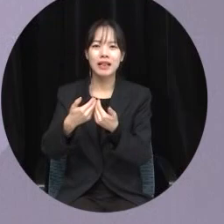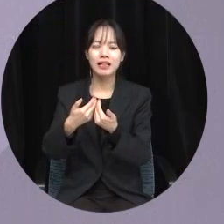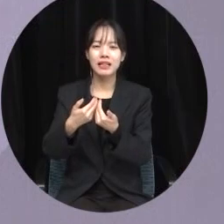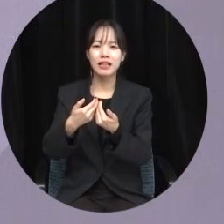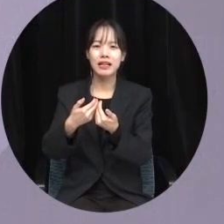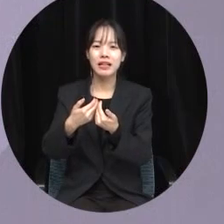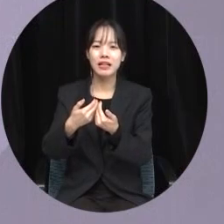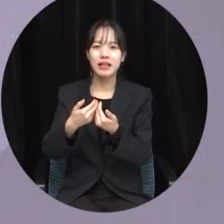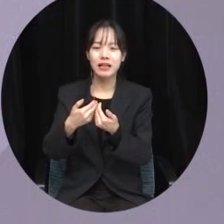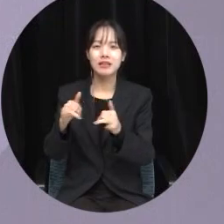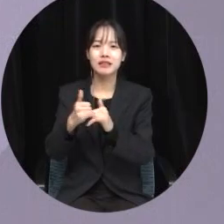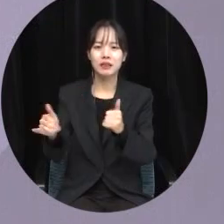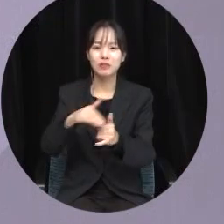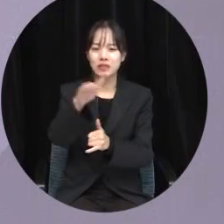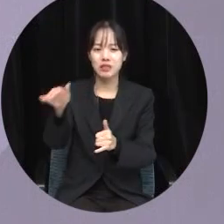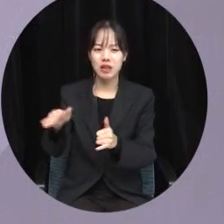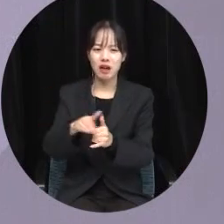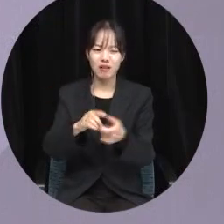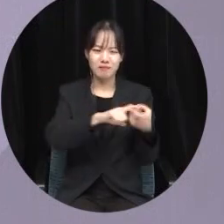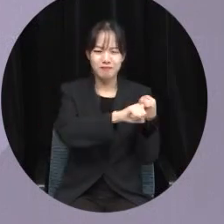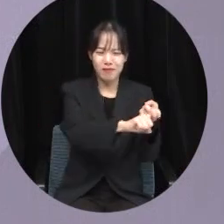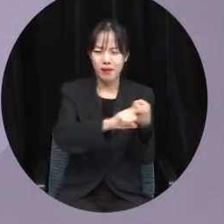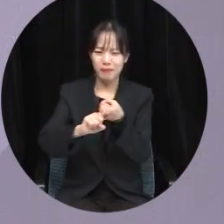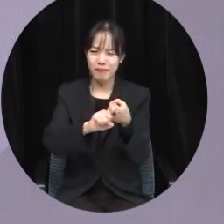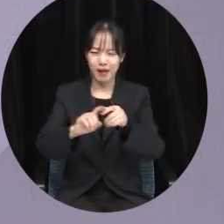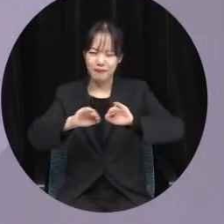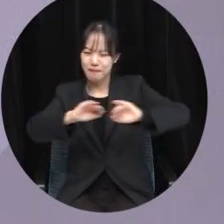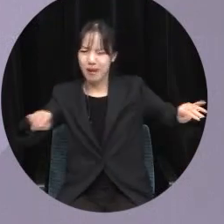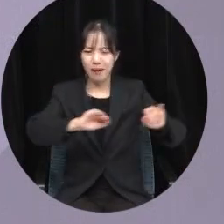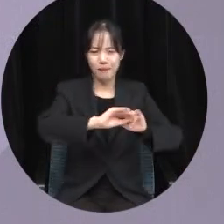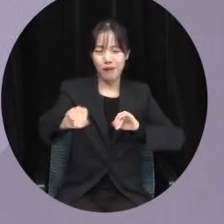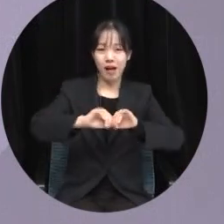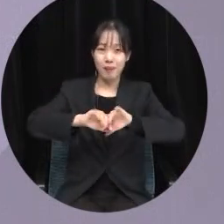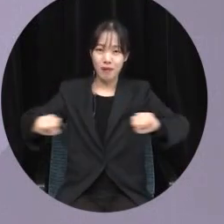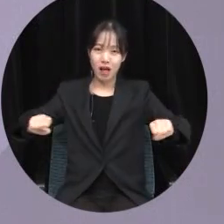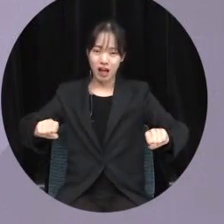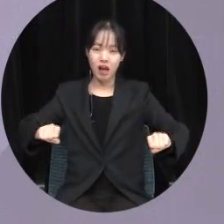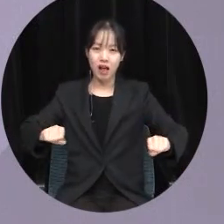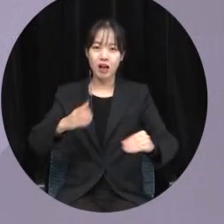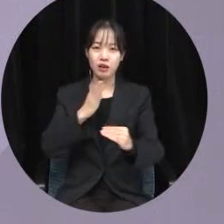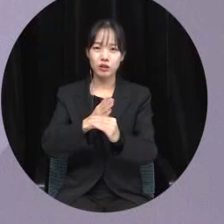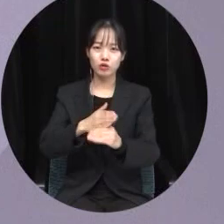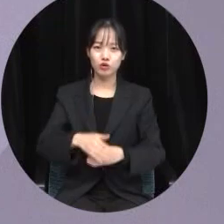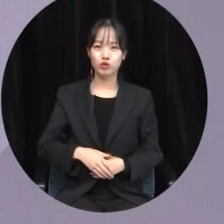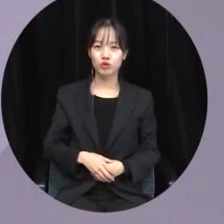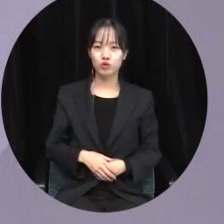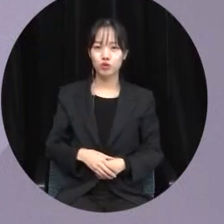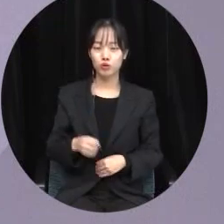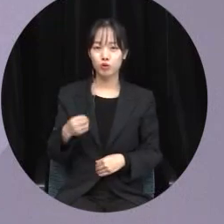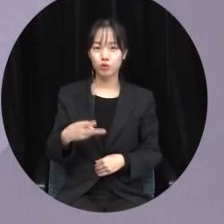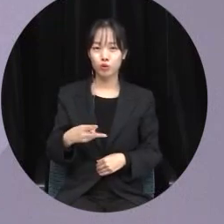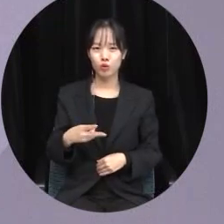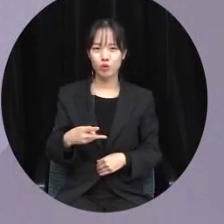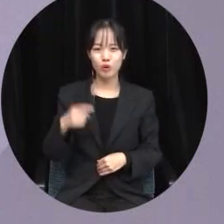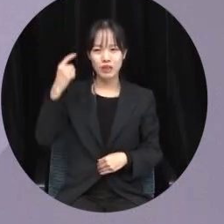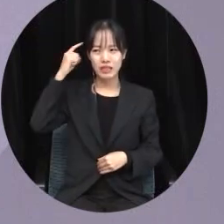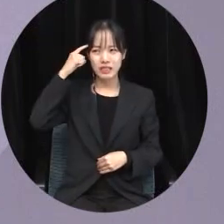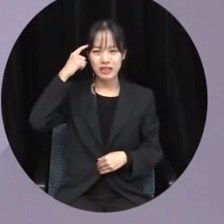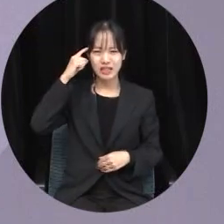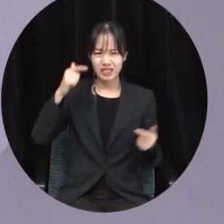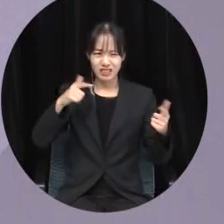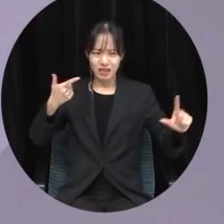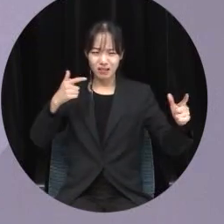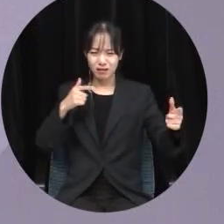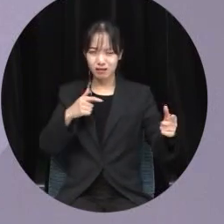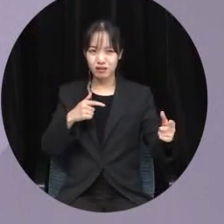갈라치기를 한다든지 또한 국제적 외교에 있어서도 이념 진영 외교로 치닫고 있는 것이 참 문제다 이렇게